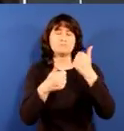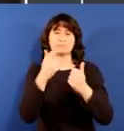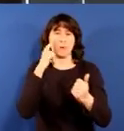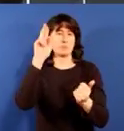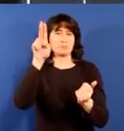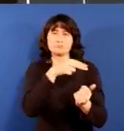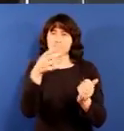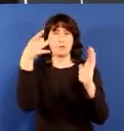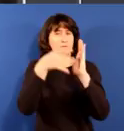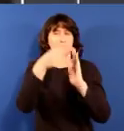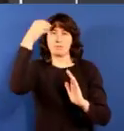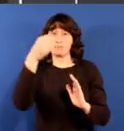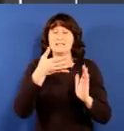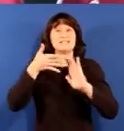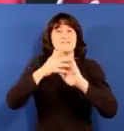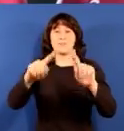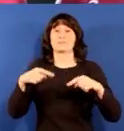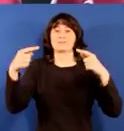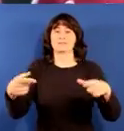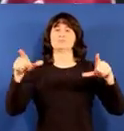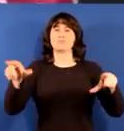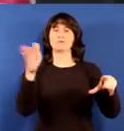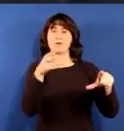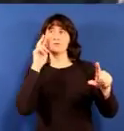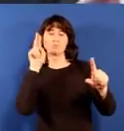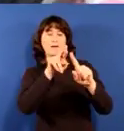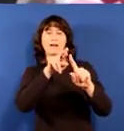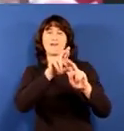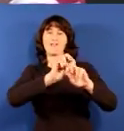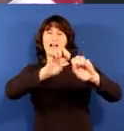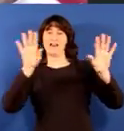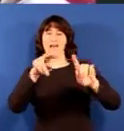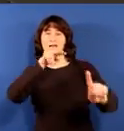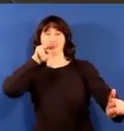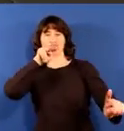argi uzten dute pilotalekuak arrakasta duela. Horrela bada, Bizkaia